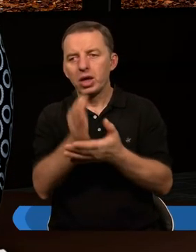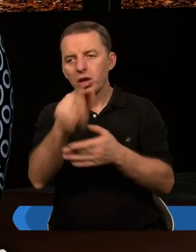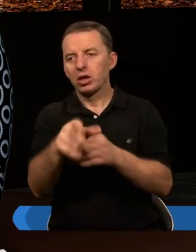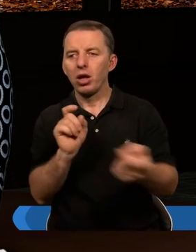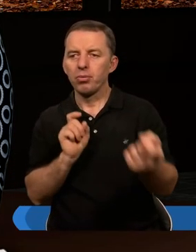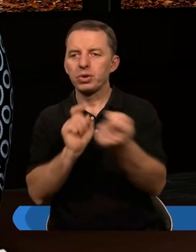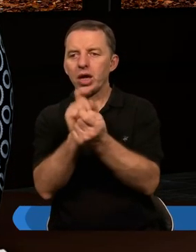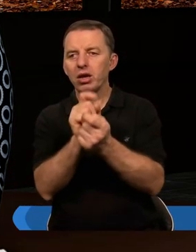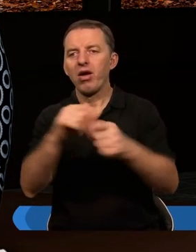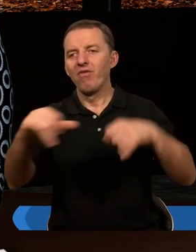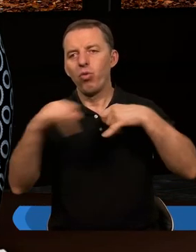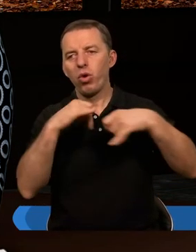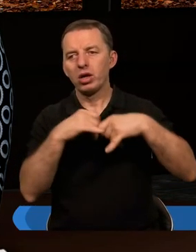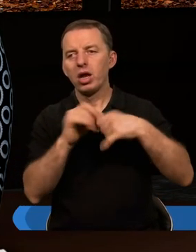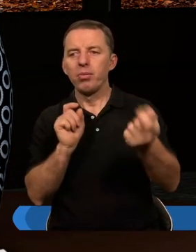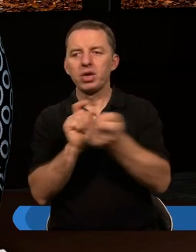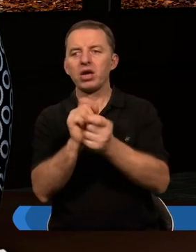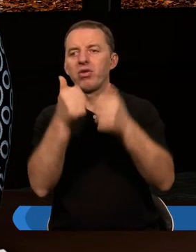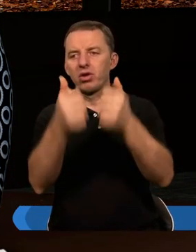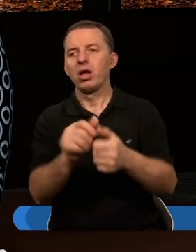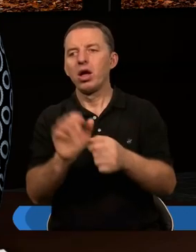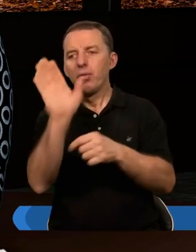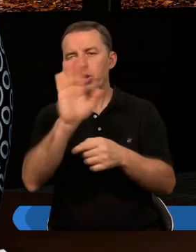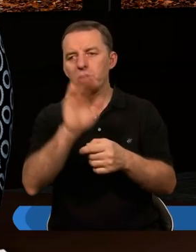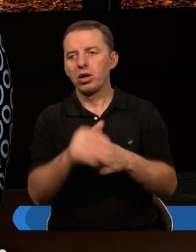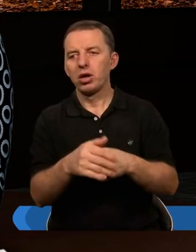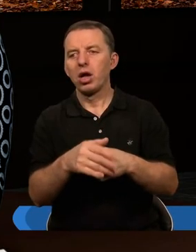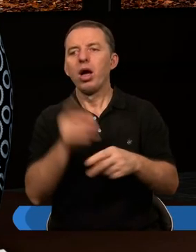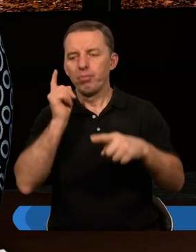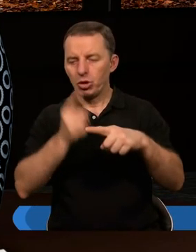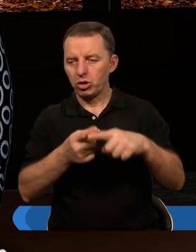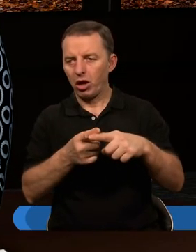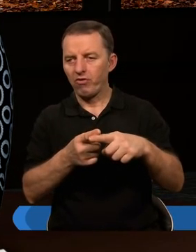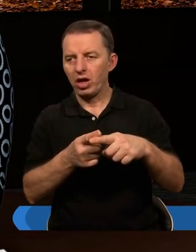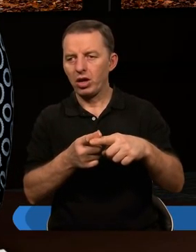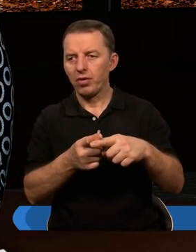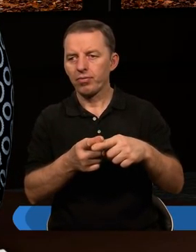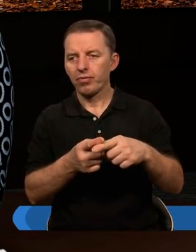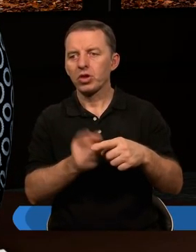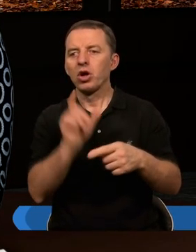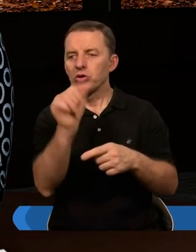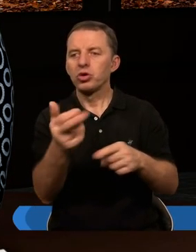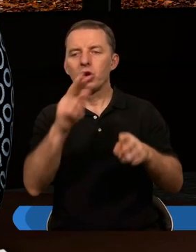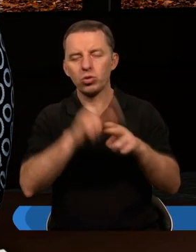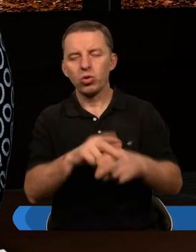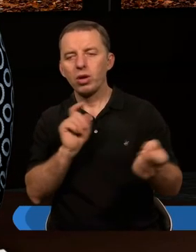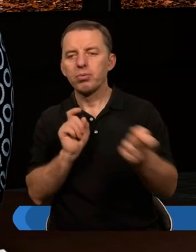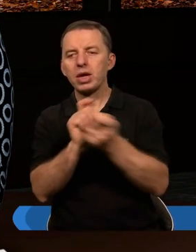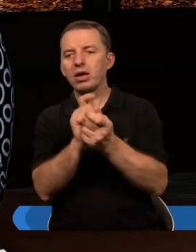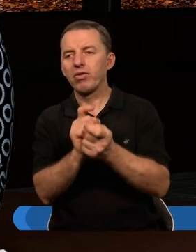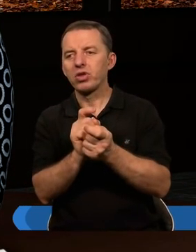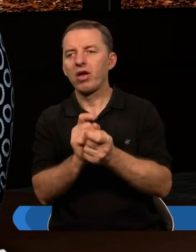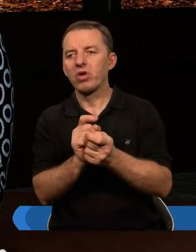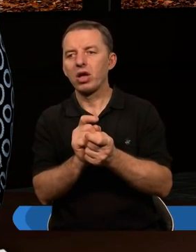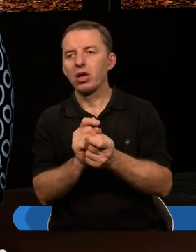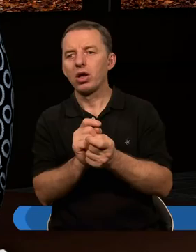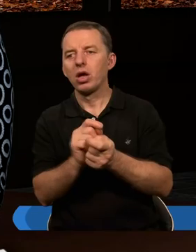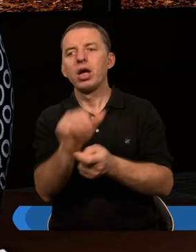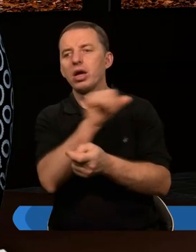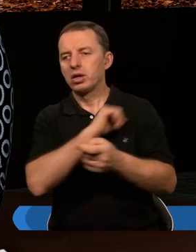kto się przeciwstawia władzy, przeciwstawia się Bożemu postanowieniu, a ci, którzy się przeciwstawiają,